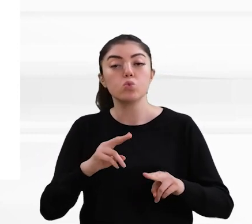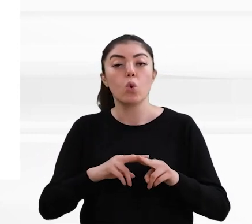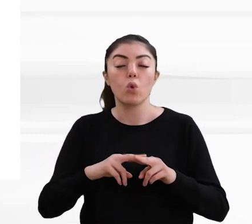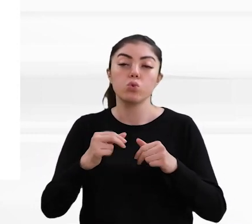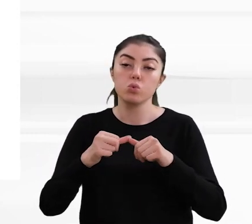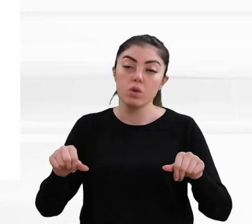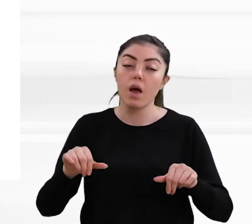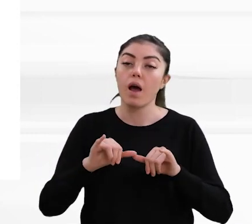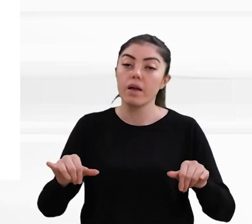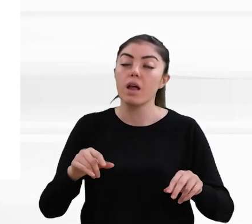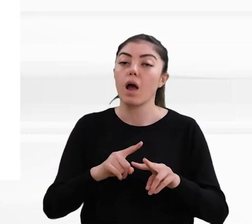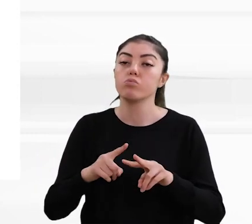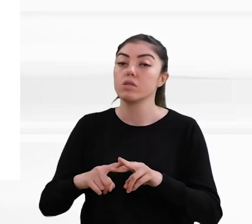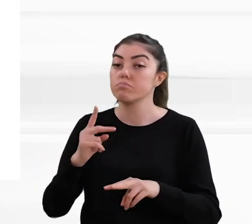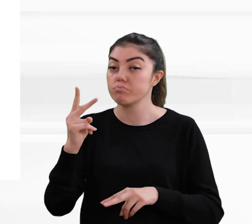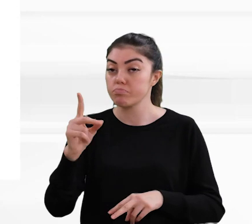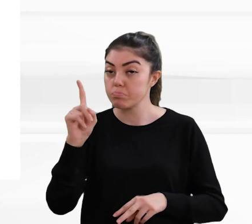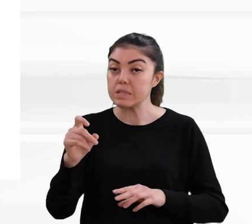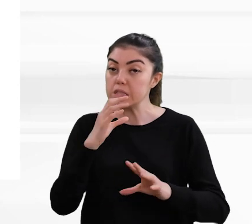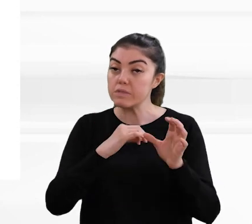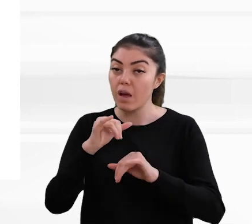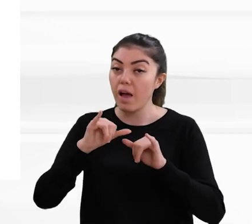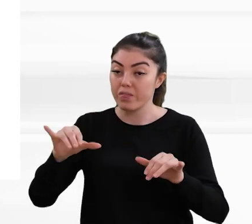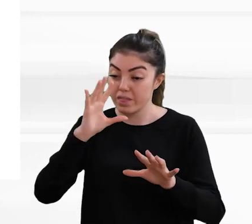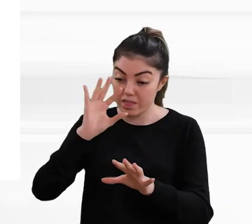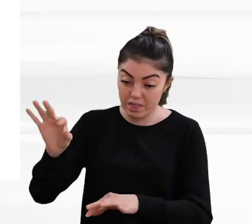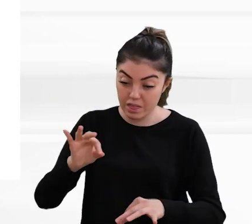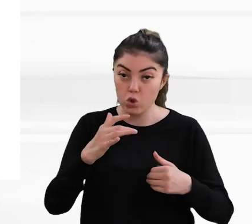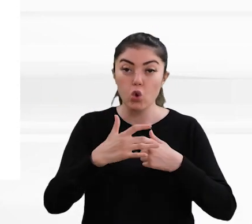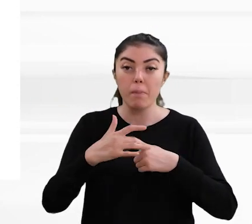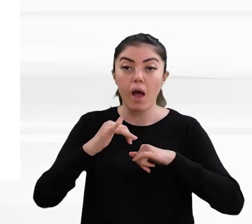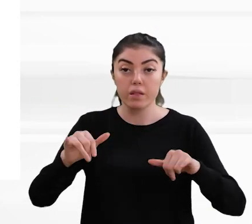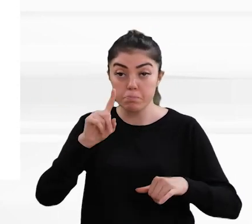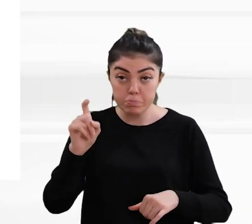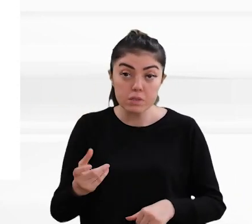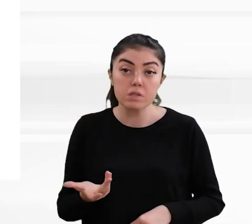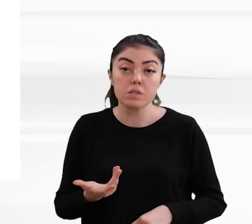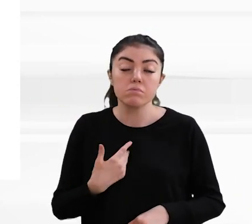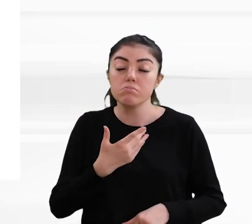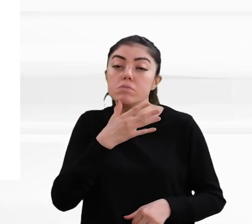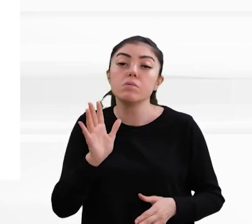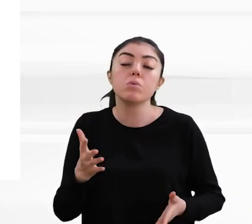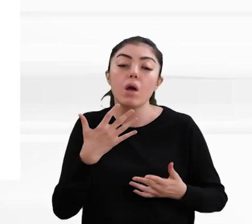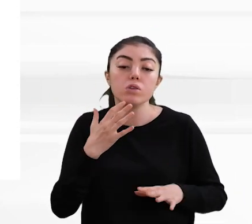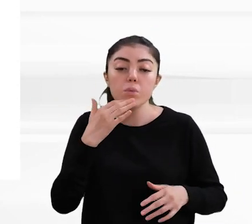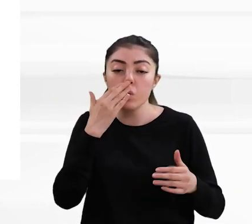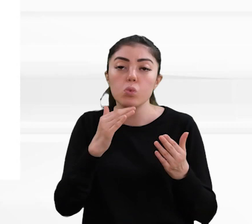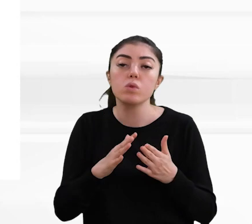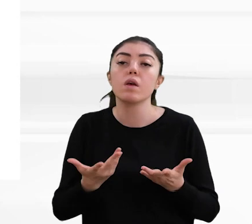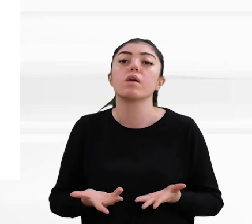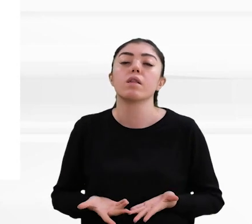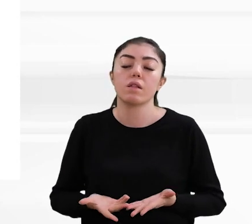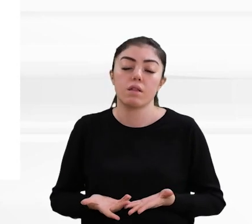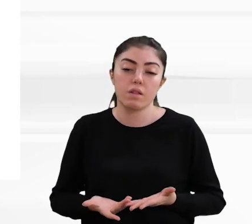kolonlar aynı aminoasiti mi şifreliyor onu o da ne yapmalıyız Sadece bu açıklama ile